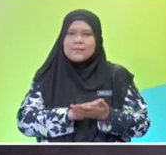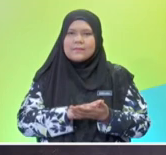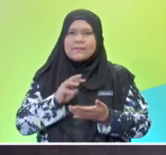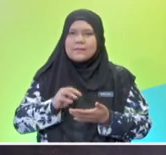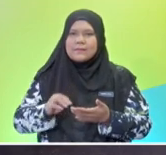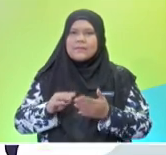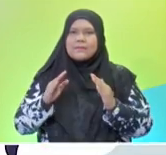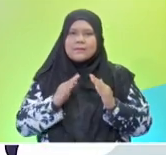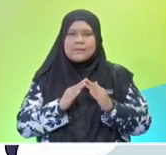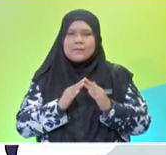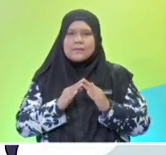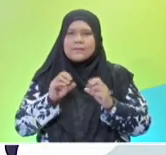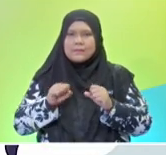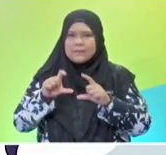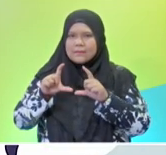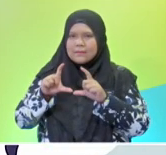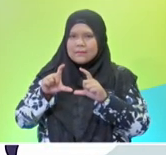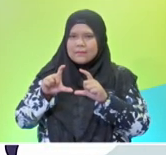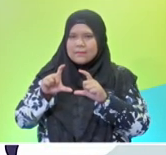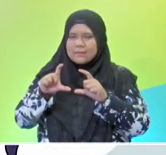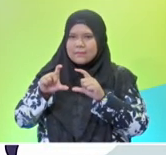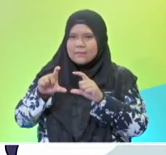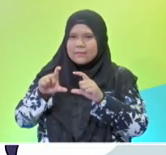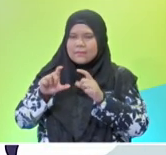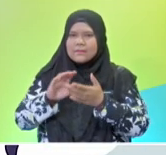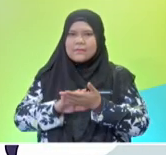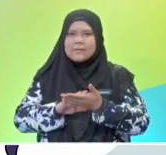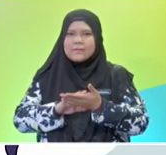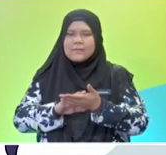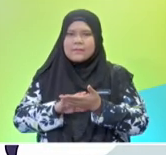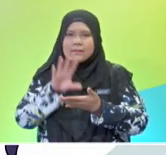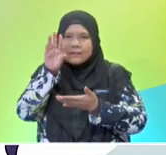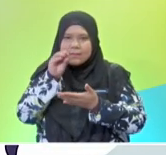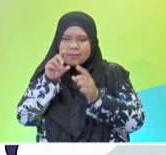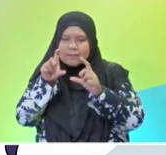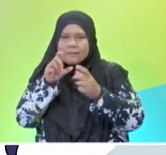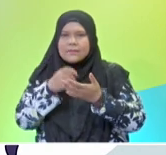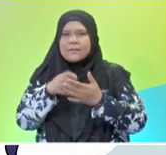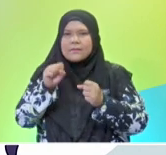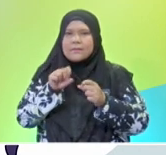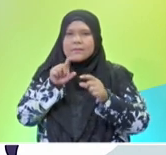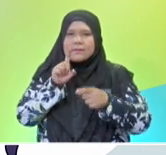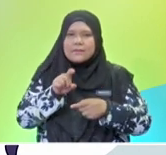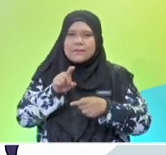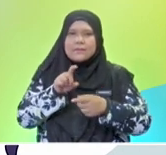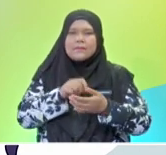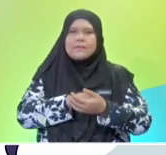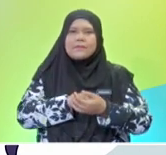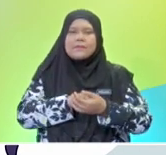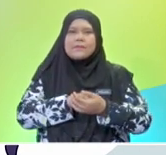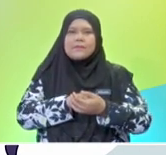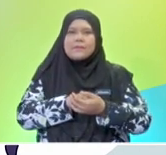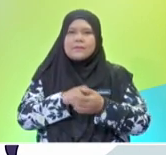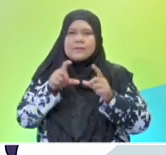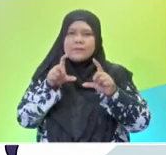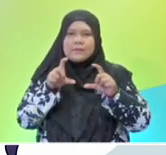rumah boleh scan QR code ini ataupun boleh klik link ini. Boleh masukkan link ni. Baiklah, cepat-cepat imbas